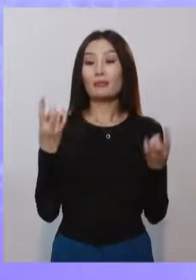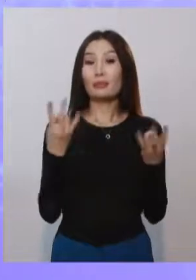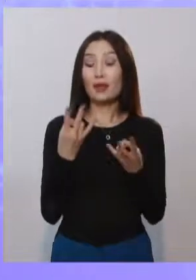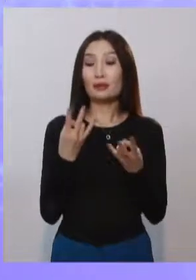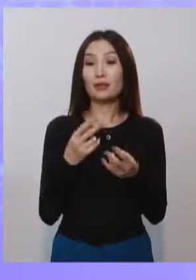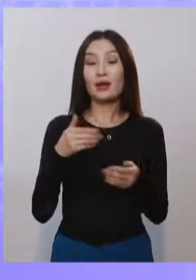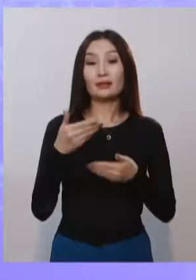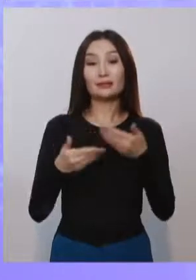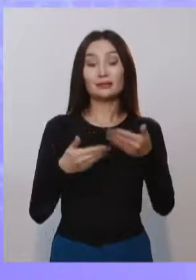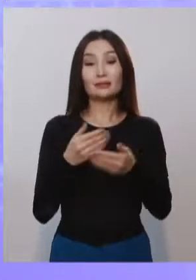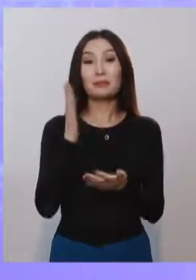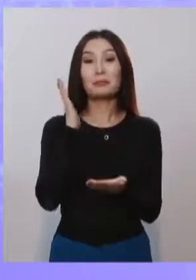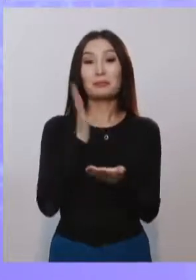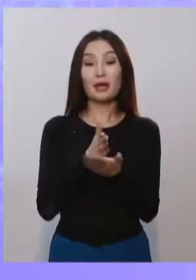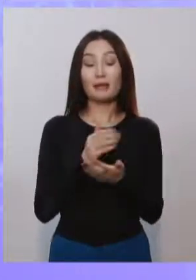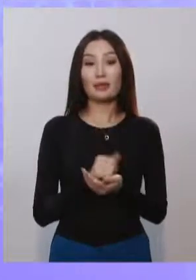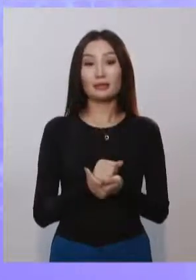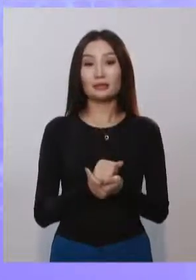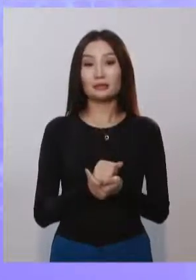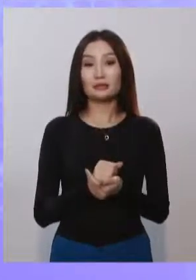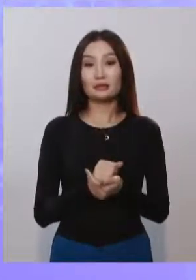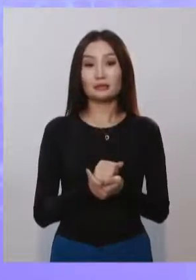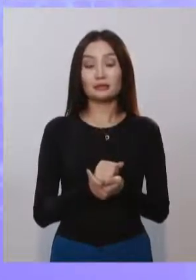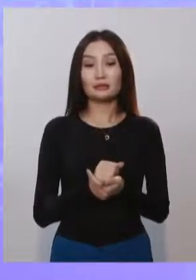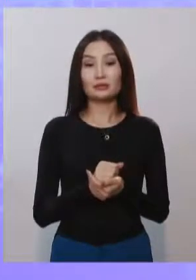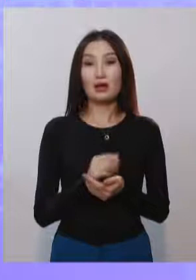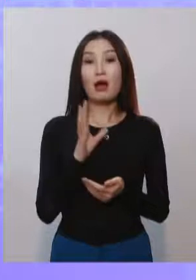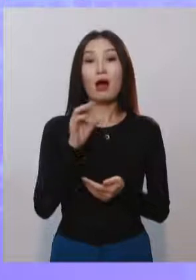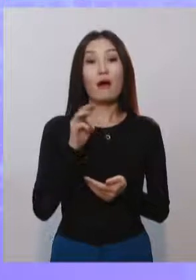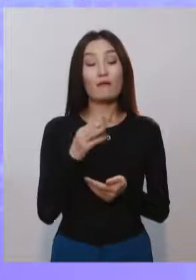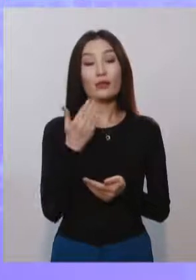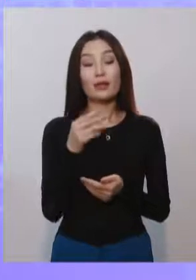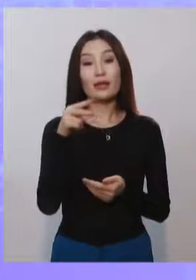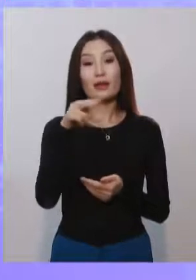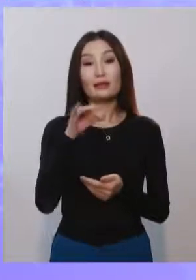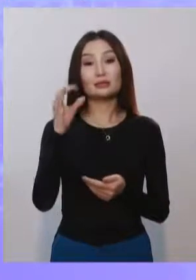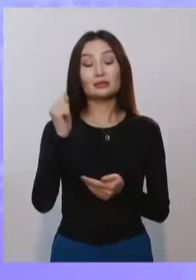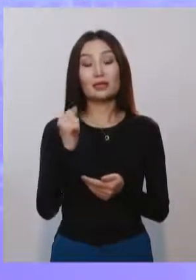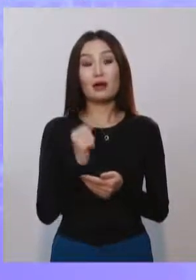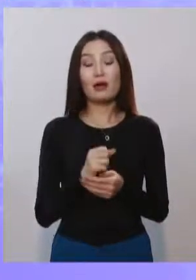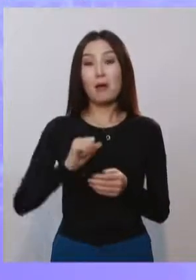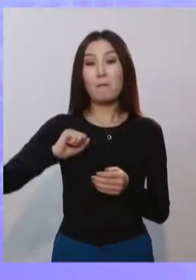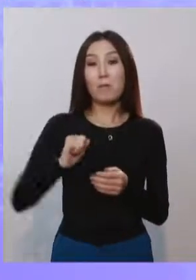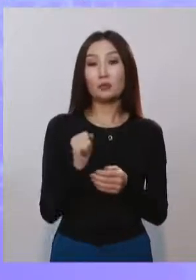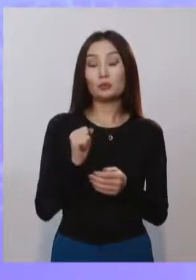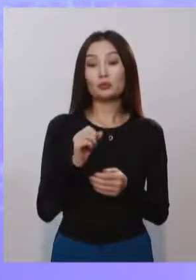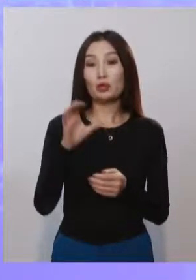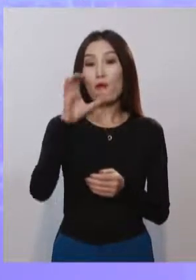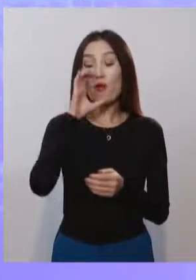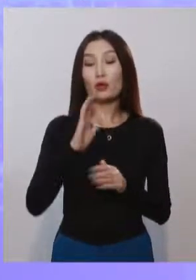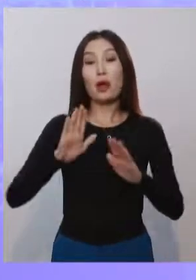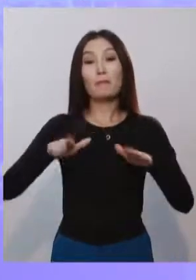идти прямо а вот и леса подружка волка